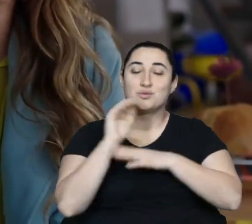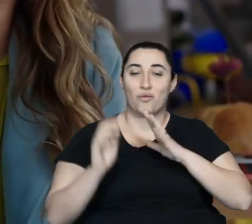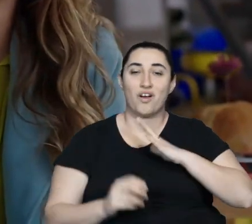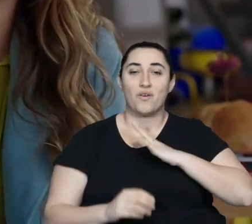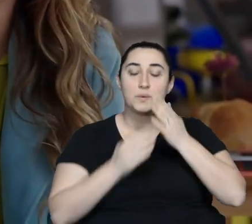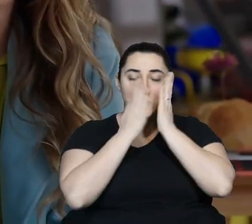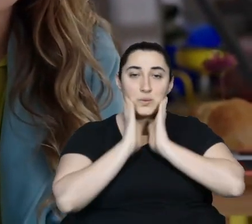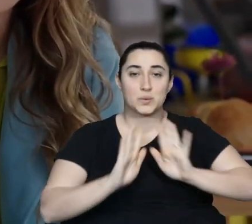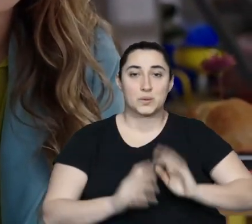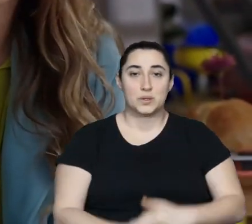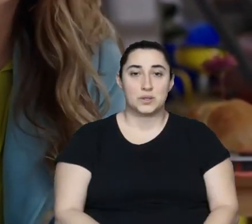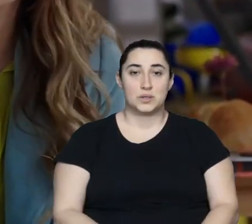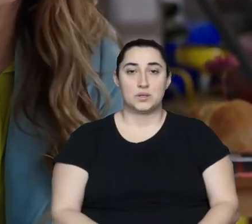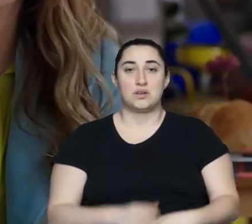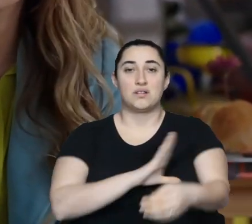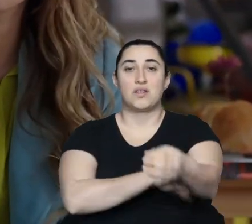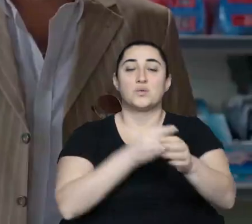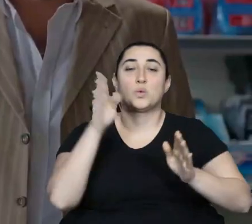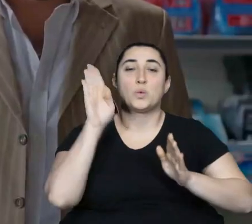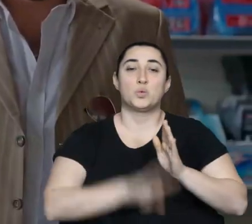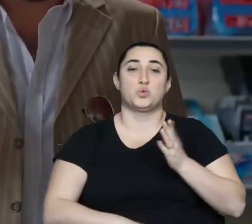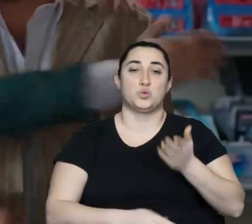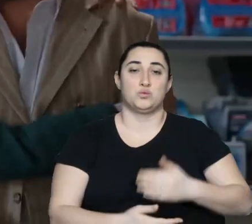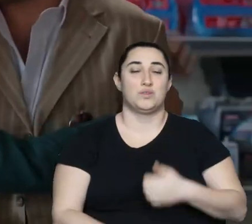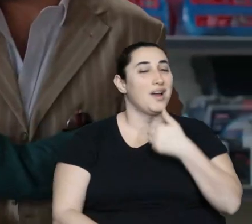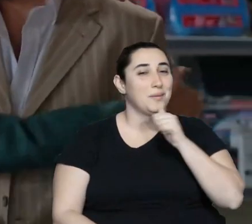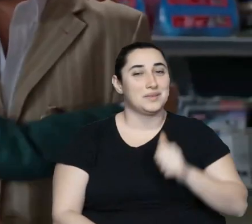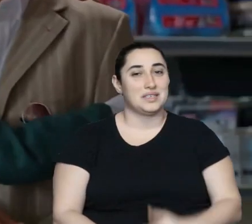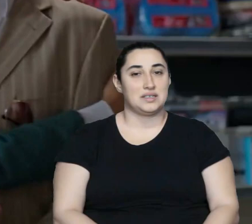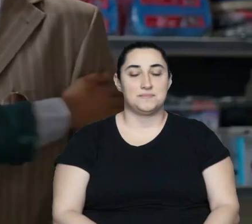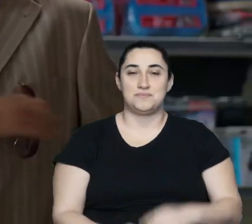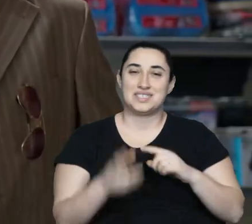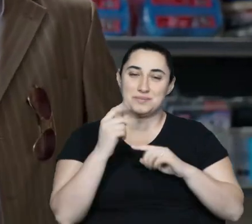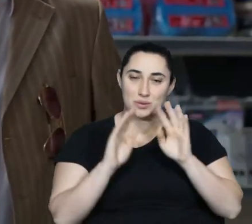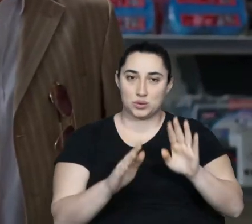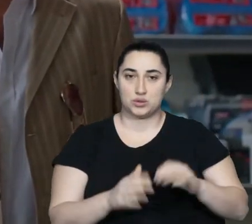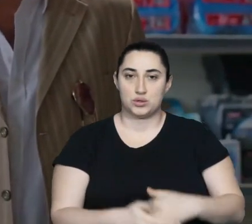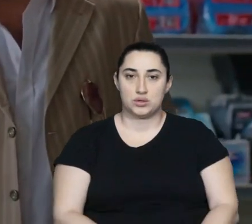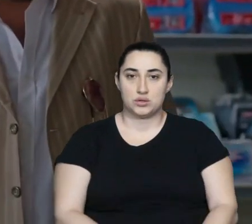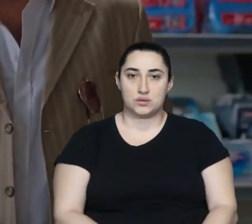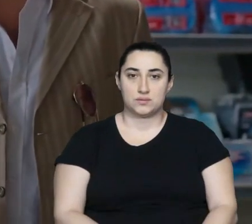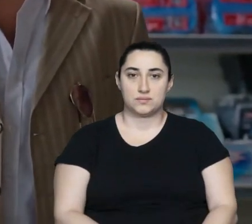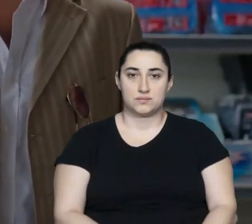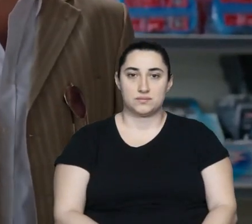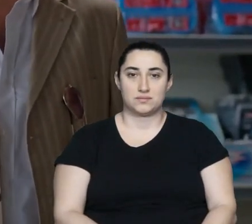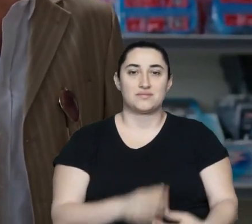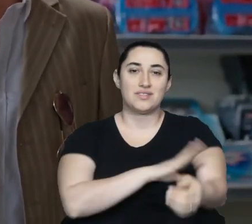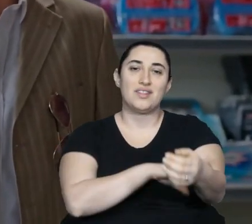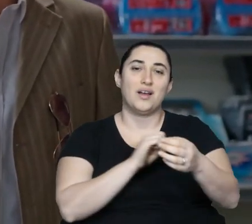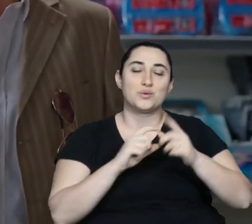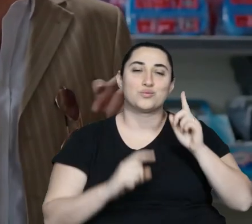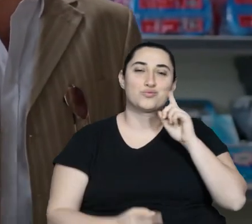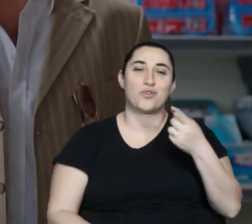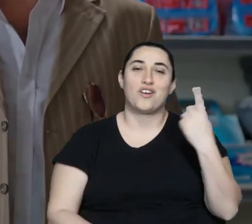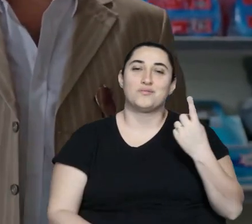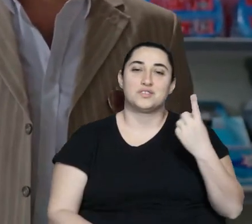Yaşıyor, yaşıyor. Çok şükür. Tansiyonu çok düşmüş. Abi, İsmail oğlum dur. Bu tansiyon da ne acayip